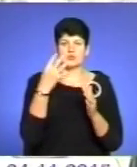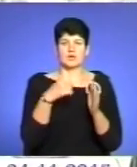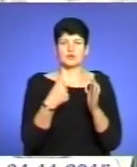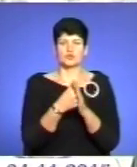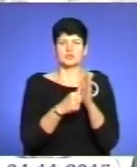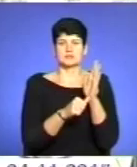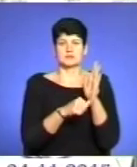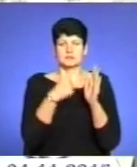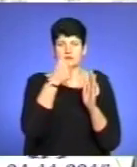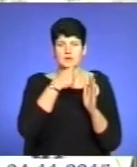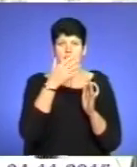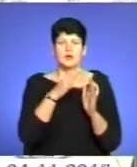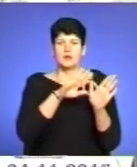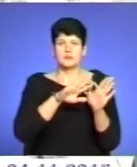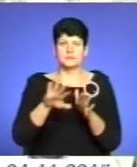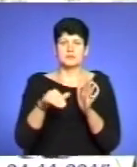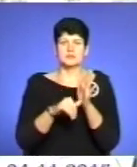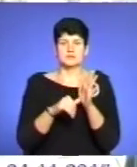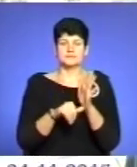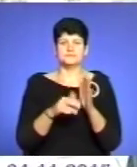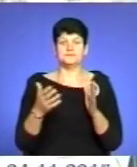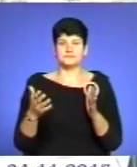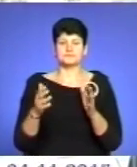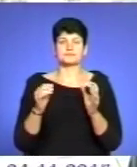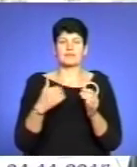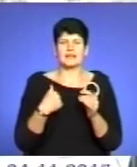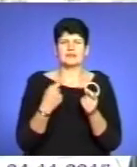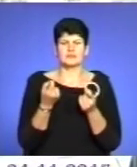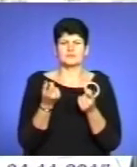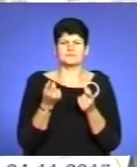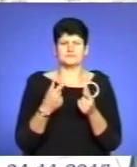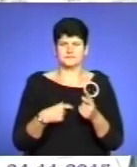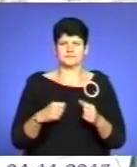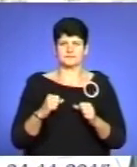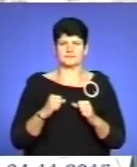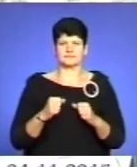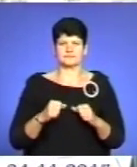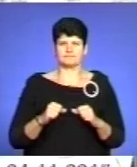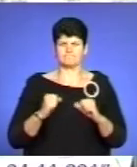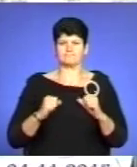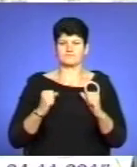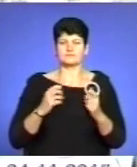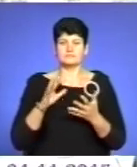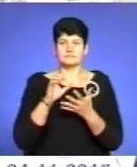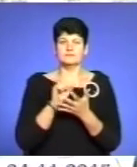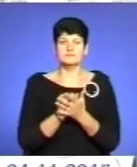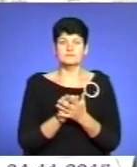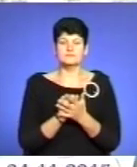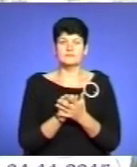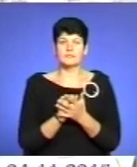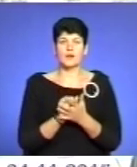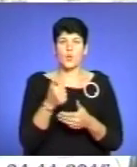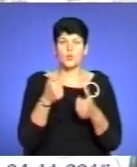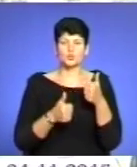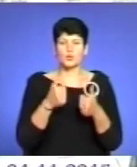піднімають гирі 24, після 60 вже піднімаю 16. Я так, щоб себе трошки стимулювати, щоб якось займатися, тому що